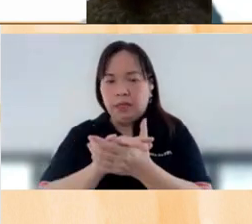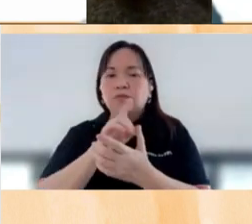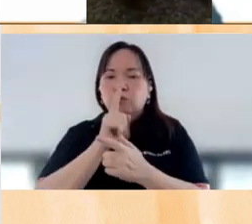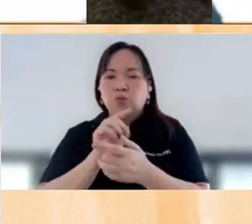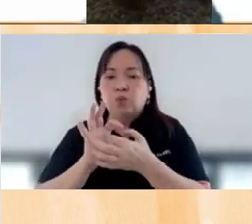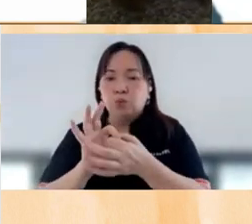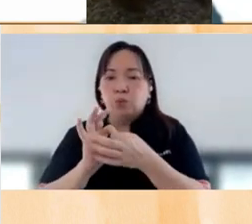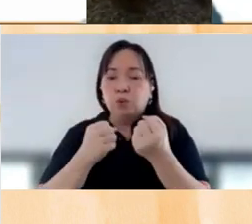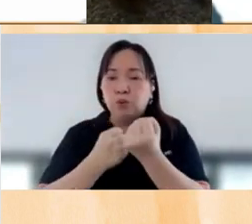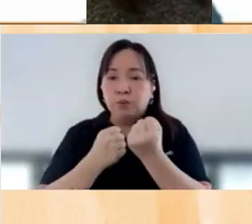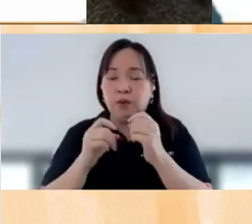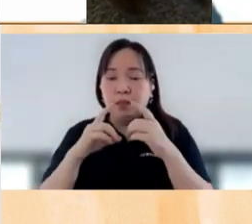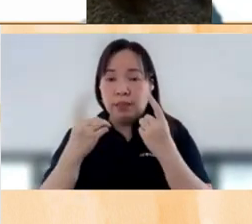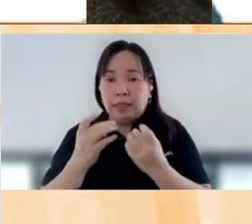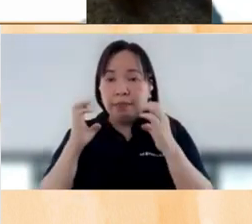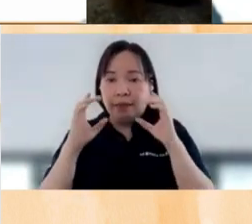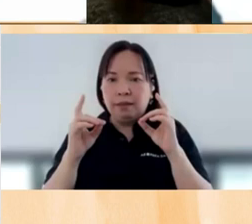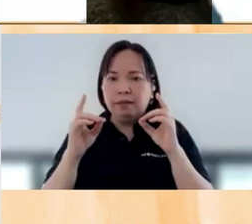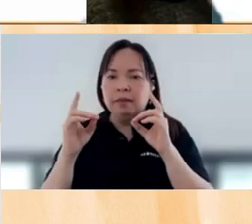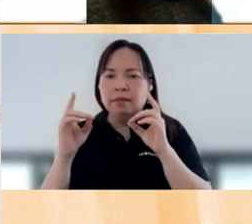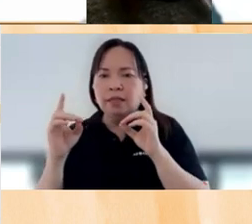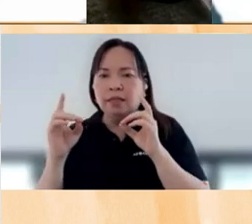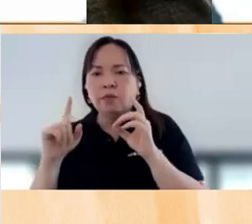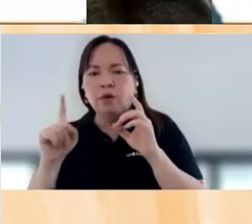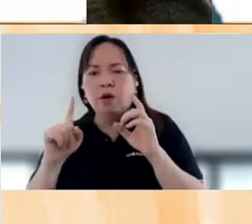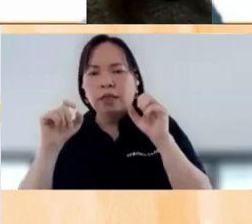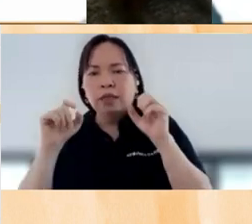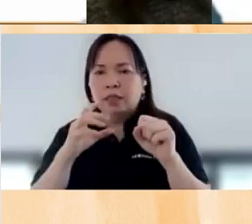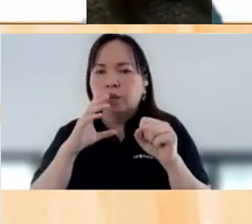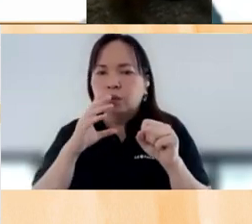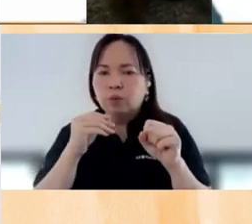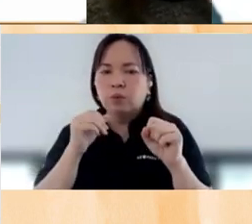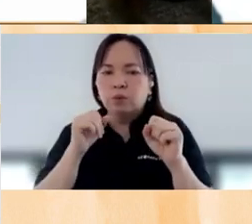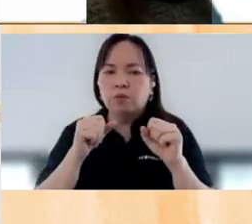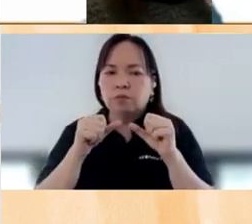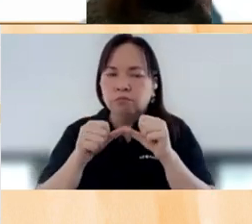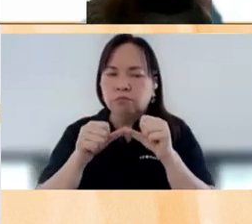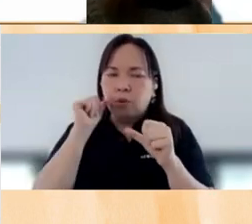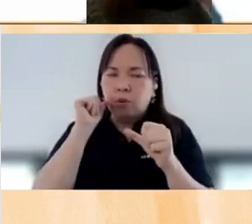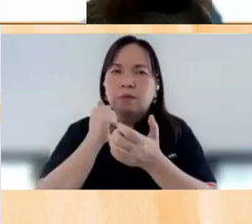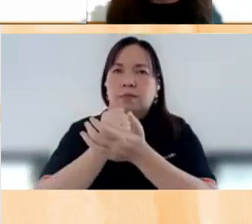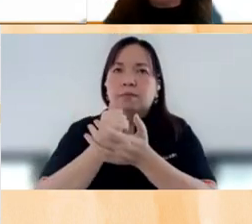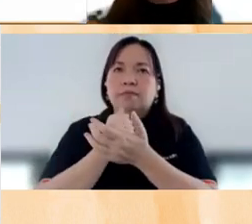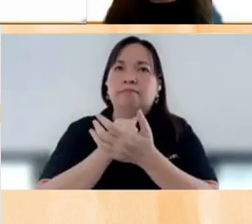patuloy naming magiging katuwang sa adhikain ito sa pagkilos para matiyak na ang